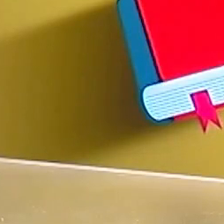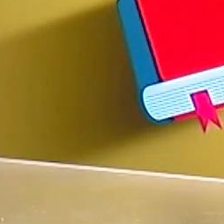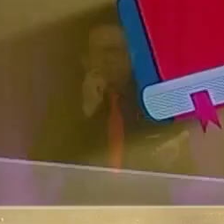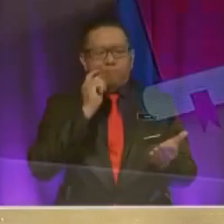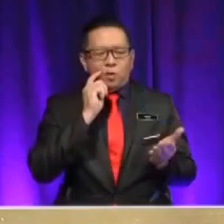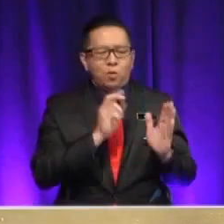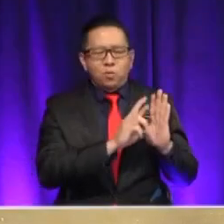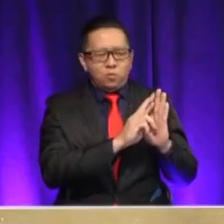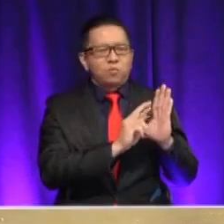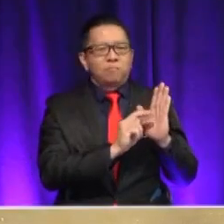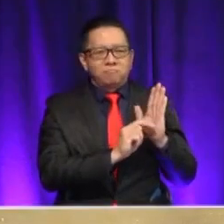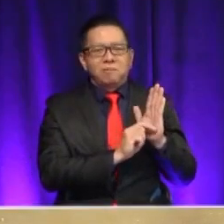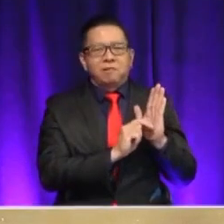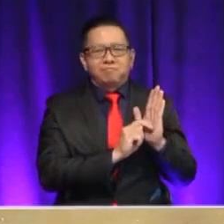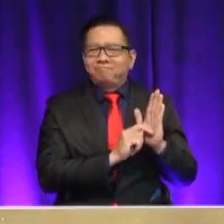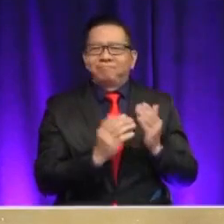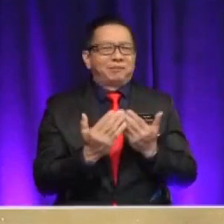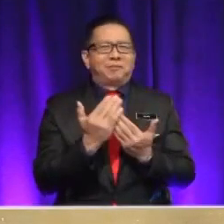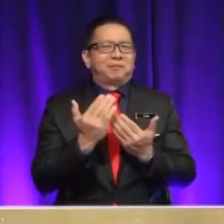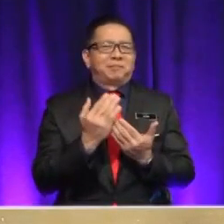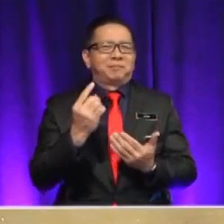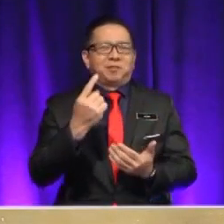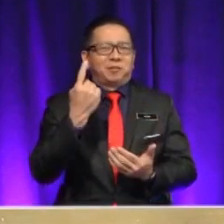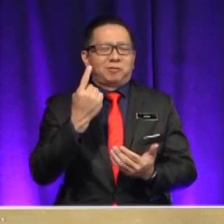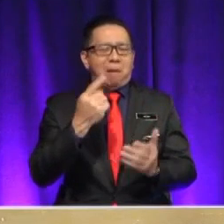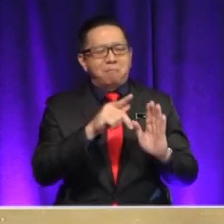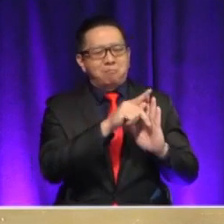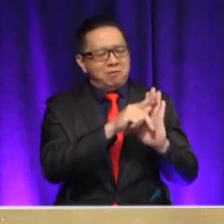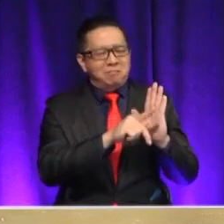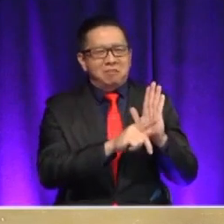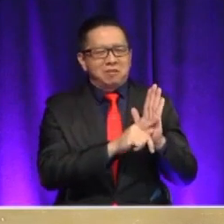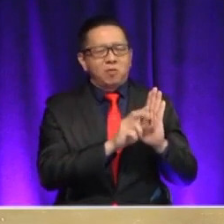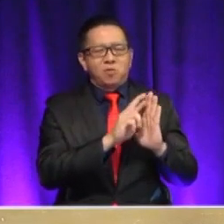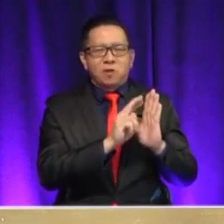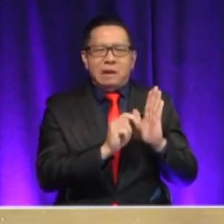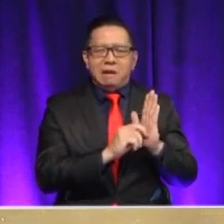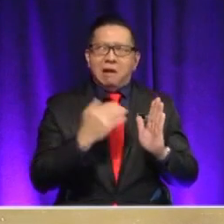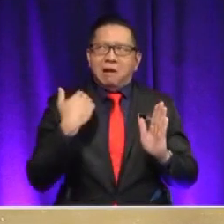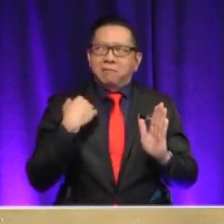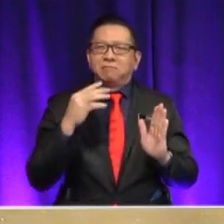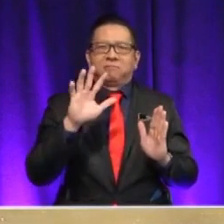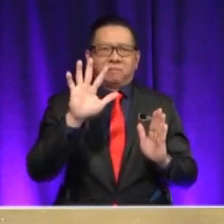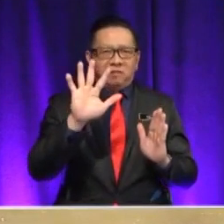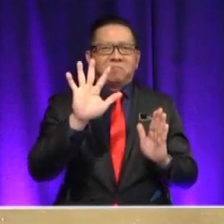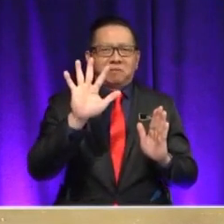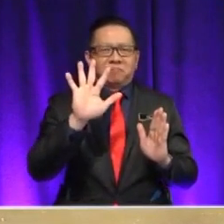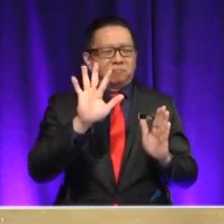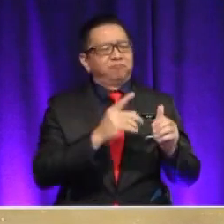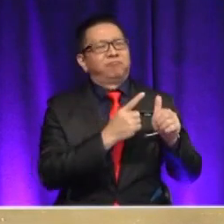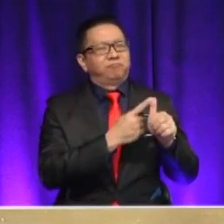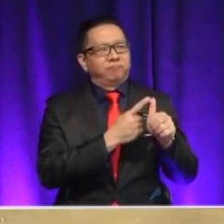Rukun negara. Ini senang je ni. Prinsip rukun negara ada lima. Ini yang